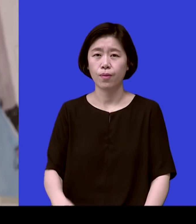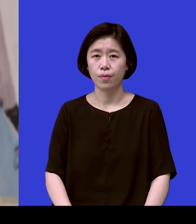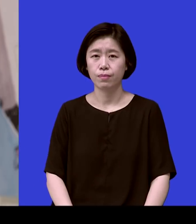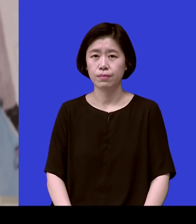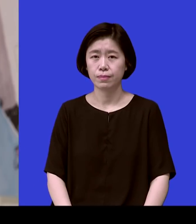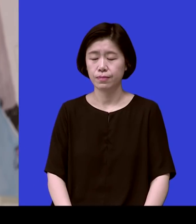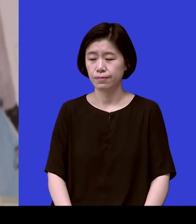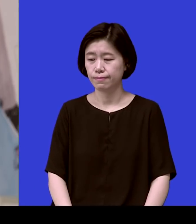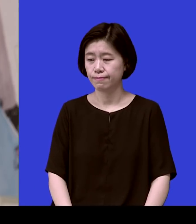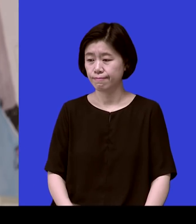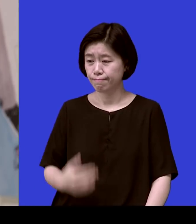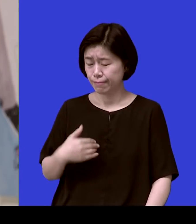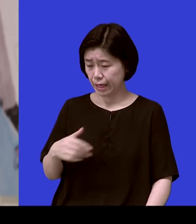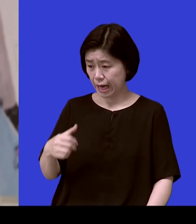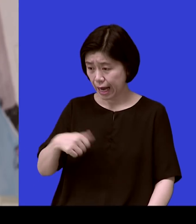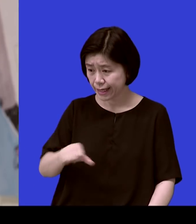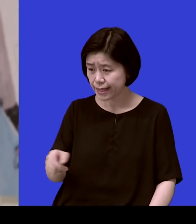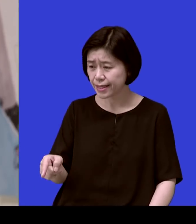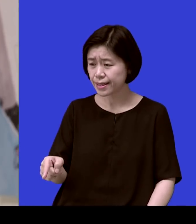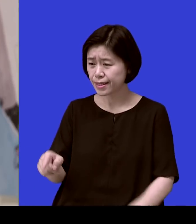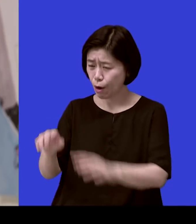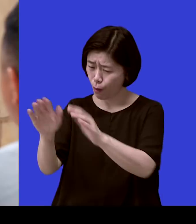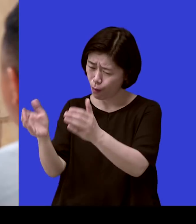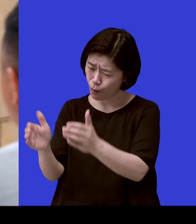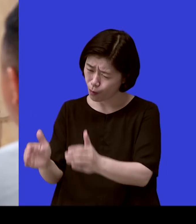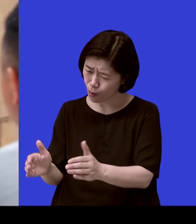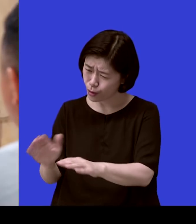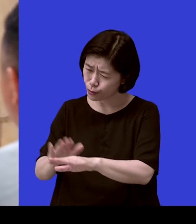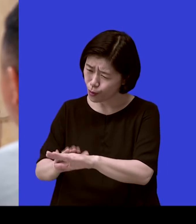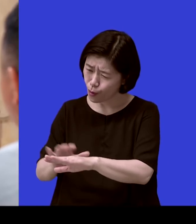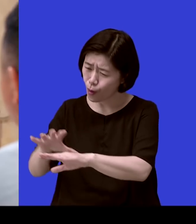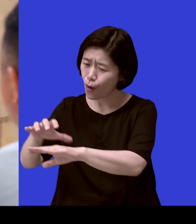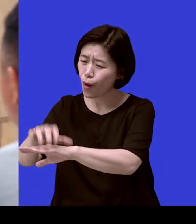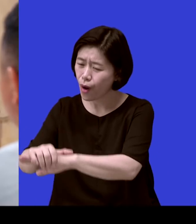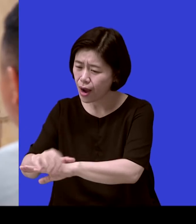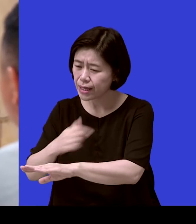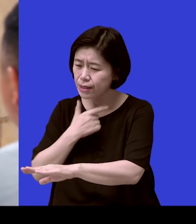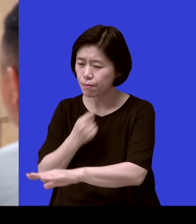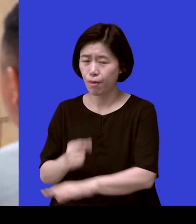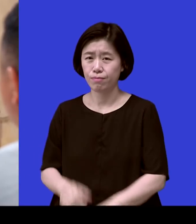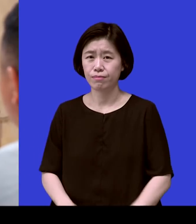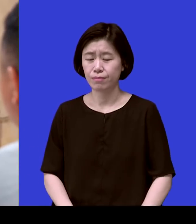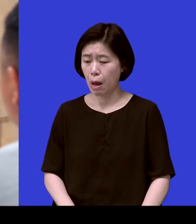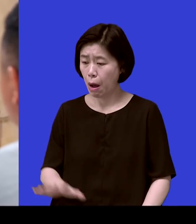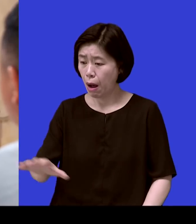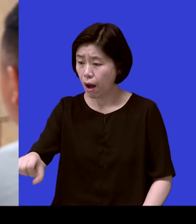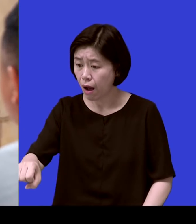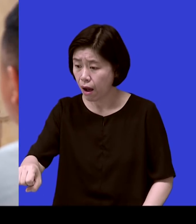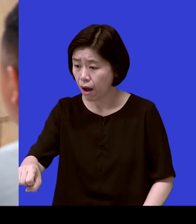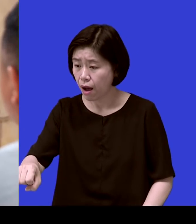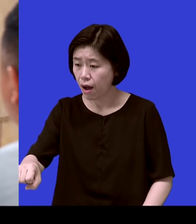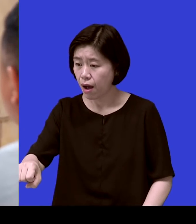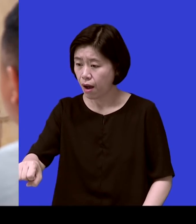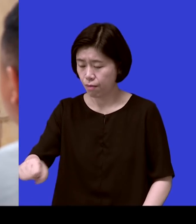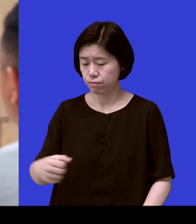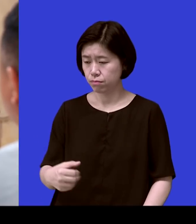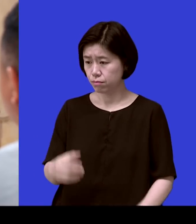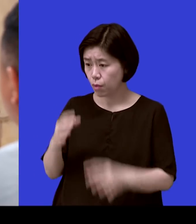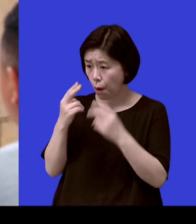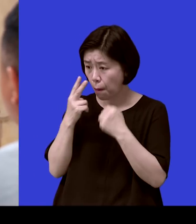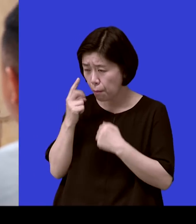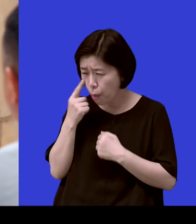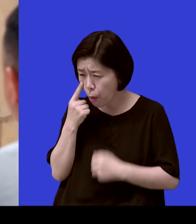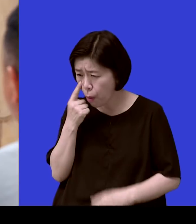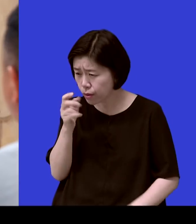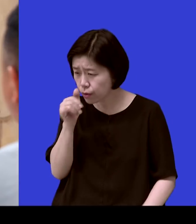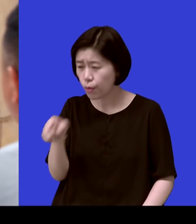저도 모르게 그 통통한 손을 잡아보고 싶어서 얼른 손을 내밀었는데 정말 신기한 건 눈앞에